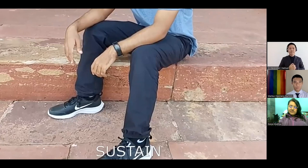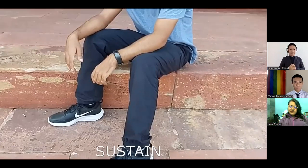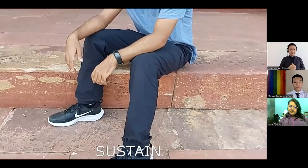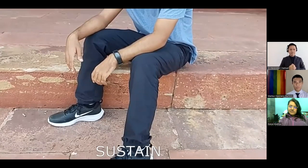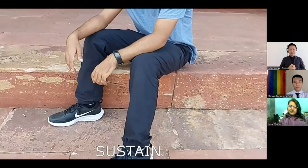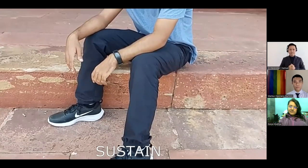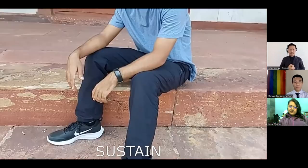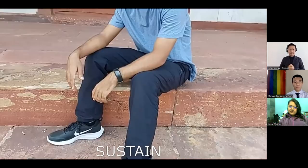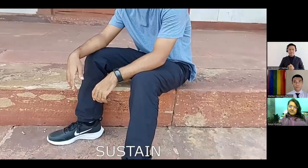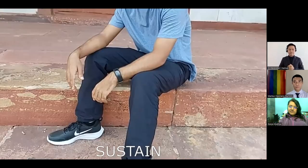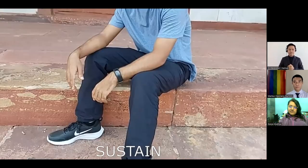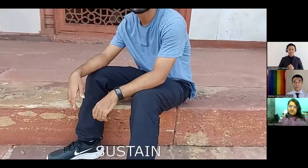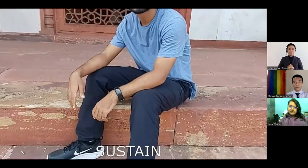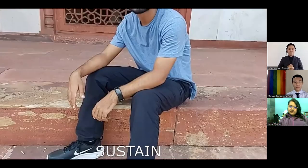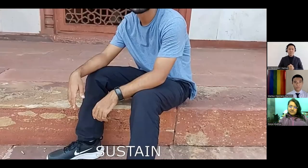सस्टेन